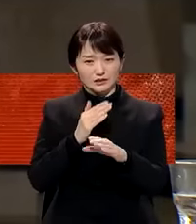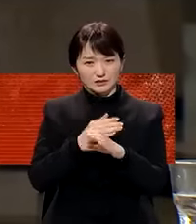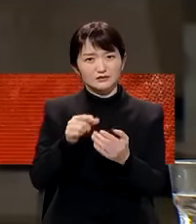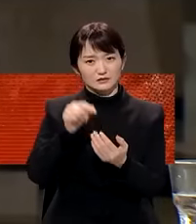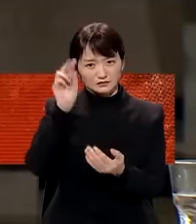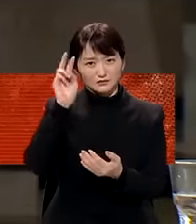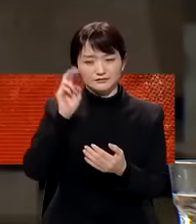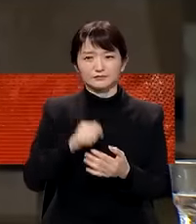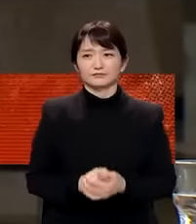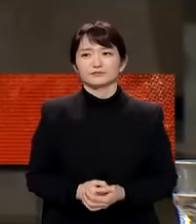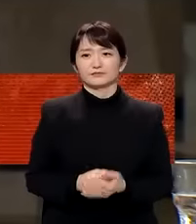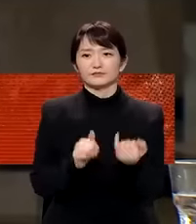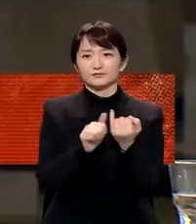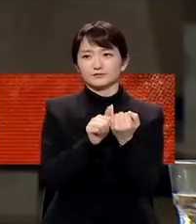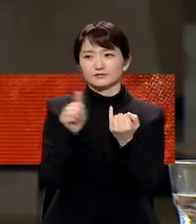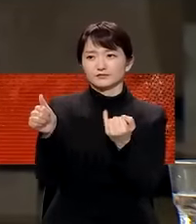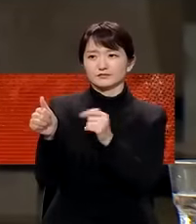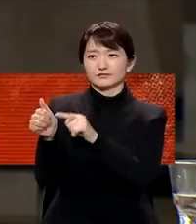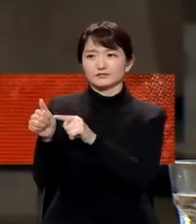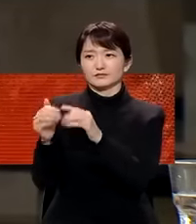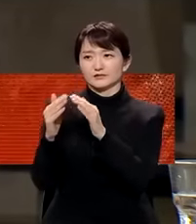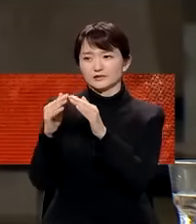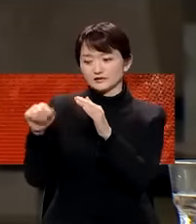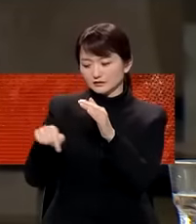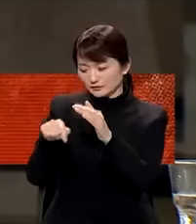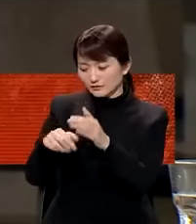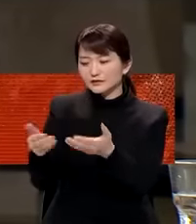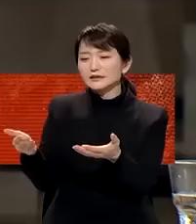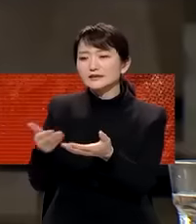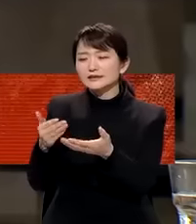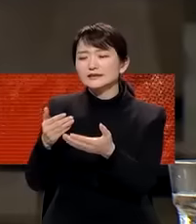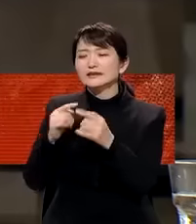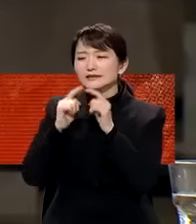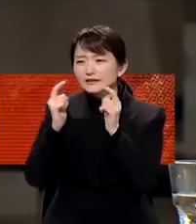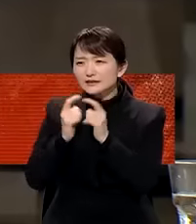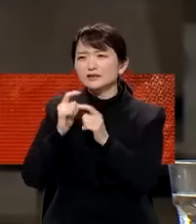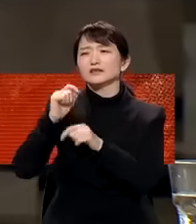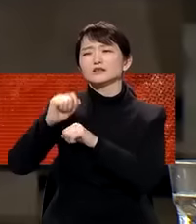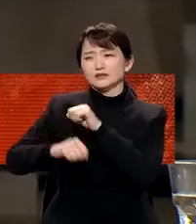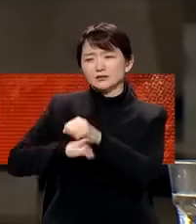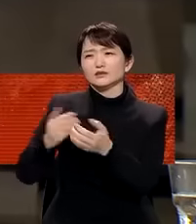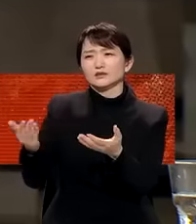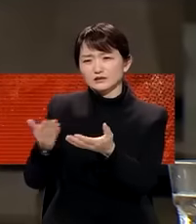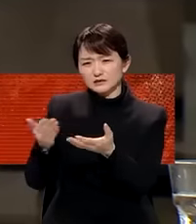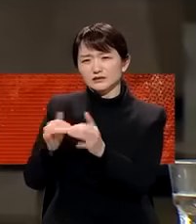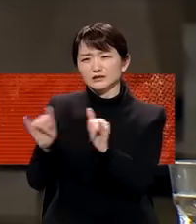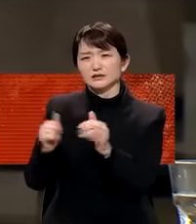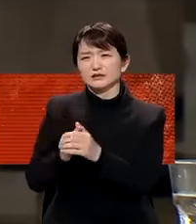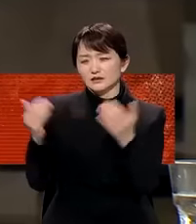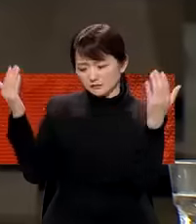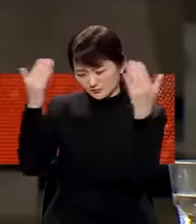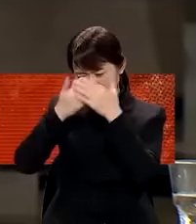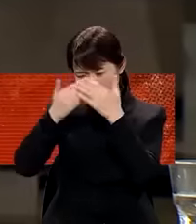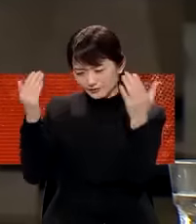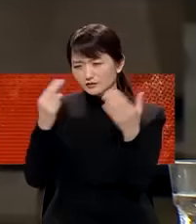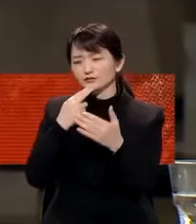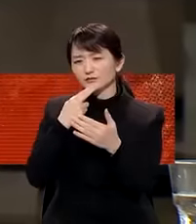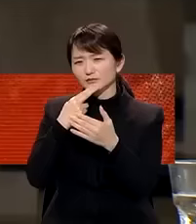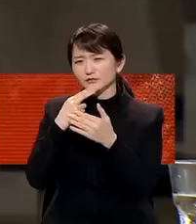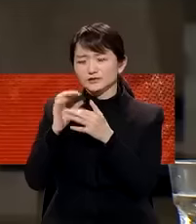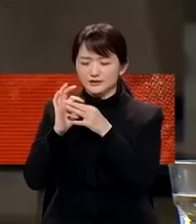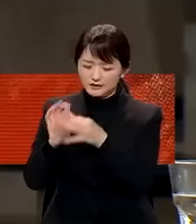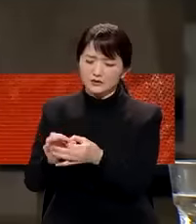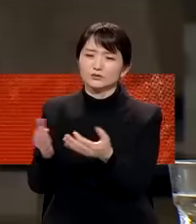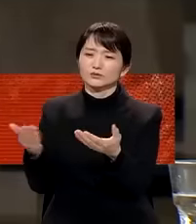때는이 남편들 보면이 집에서 일하는 프리랜스 같은 경우는 밤낮이 없는 그런 경우가 많습니다 그리고 이제 어